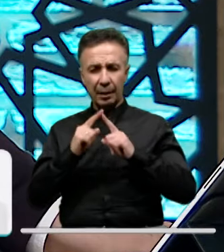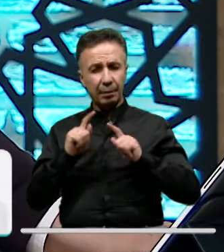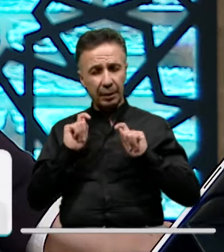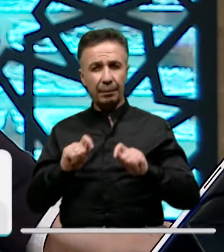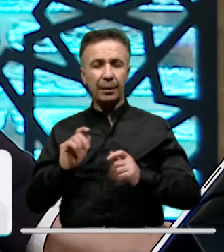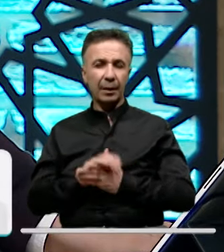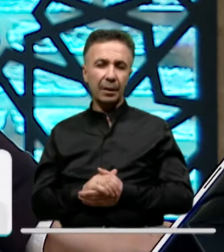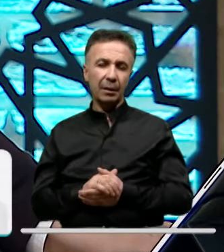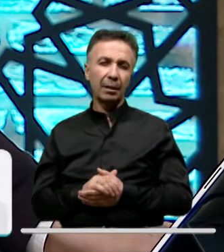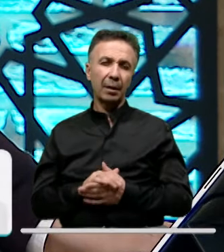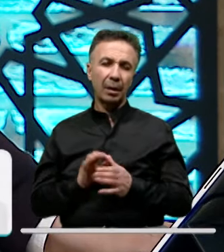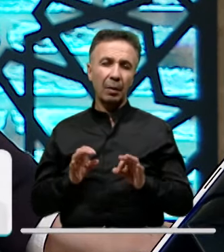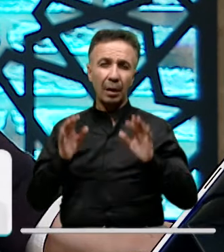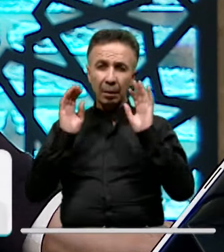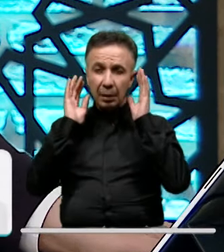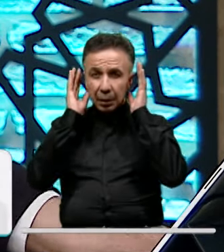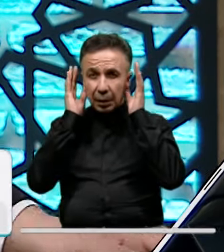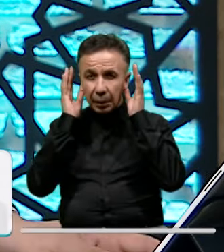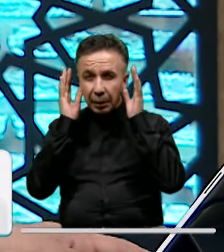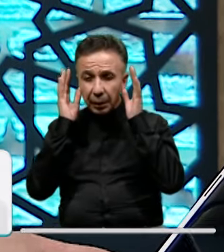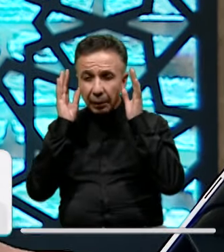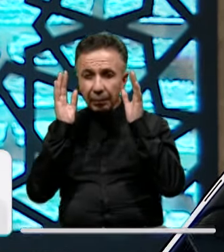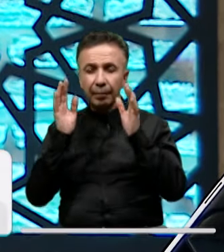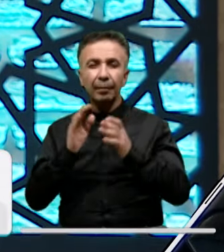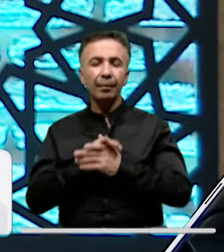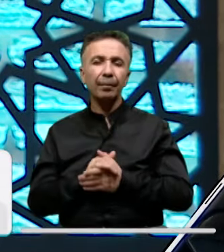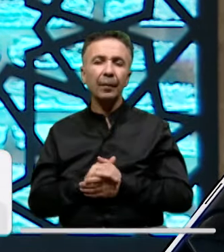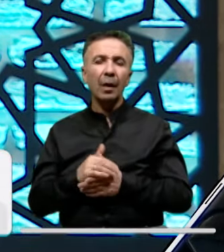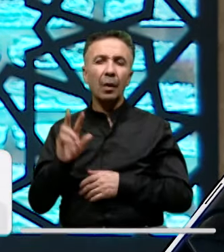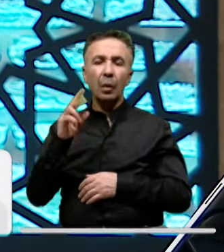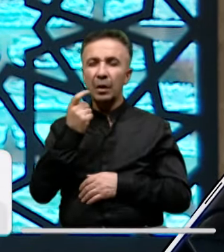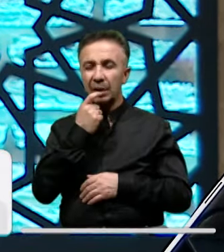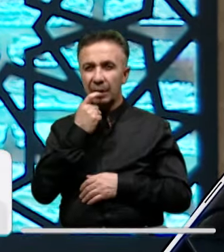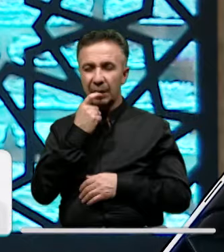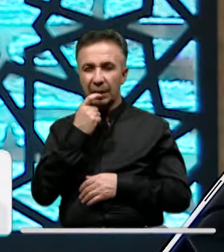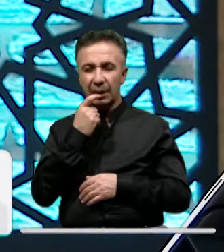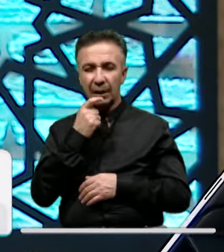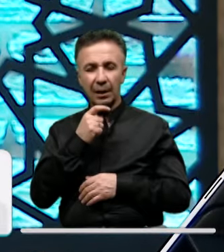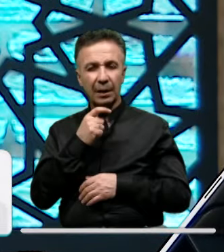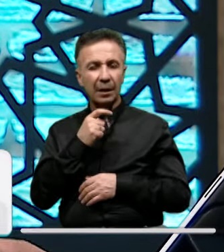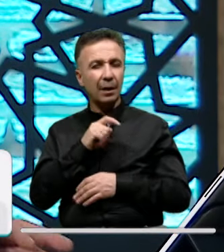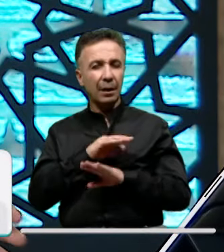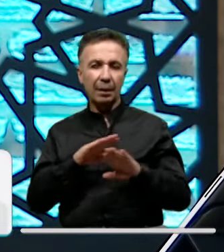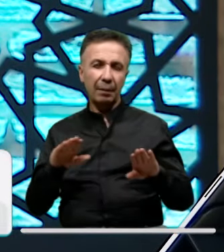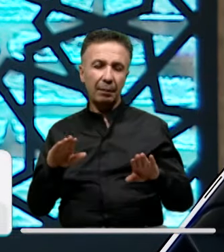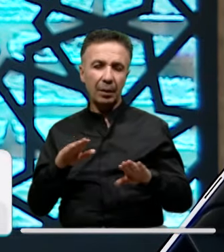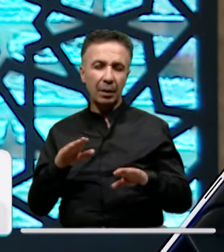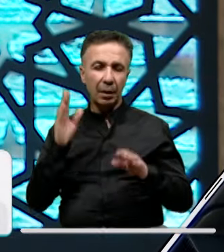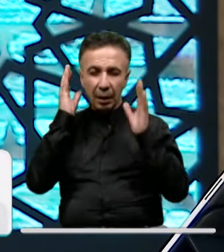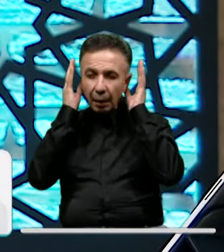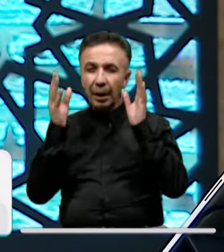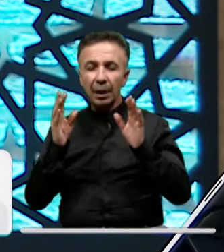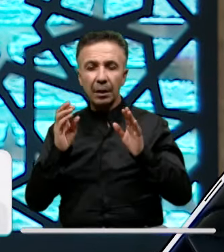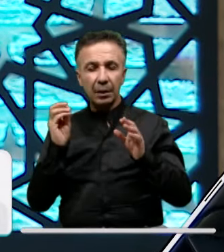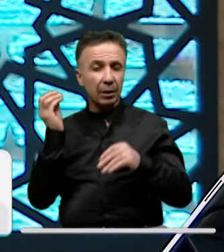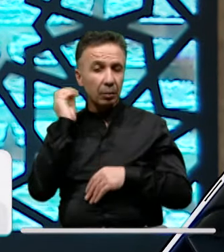çetelede böyle kıldıkça işaretlenmeli ve 30 yılın sonunda o çetele bittiğinde 30 yılda bitmiştir